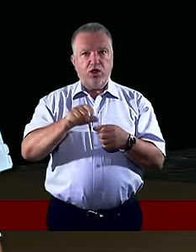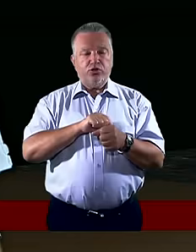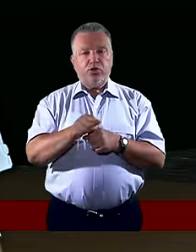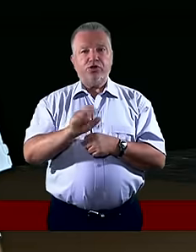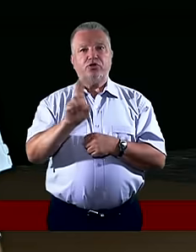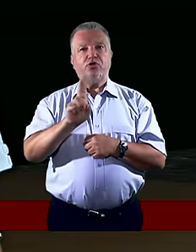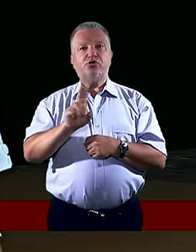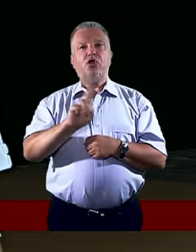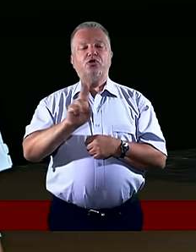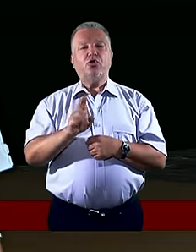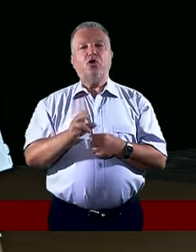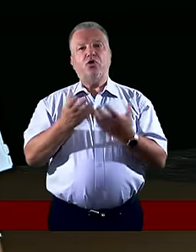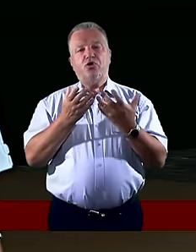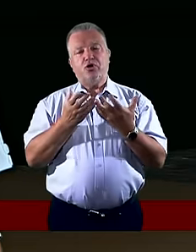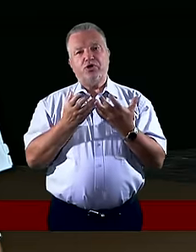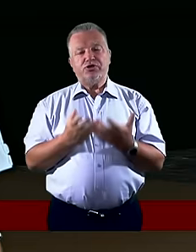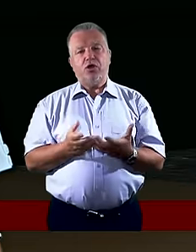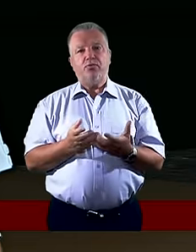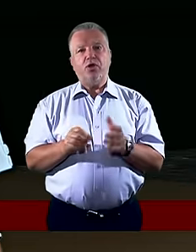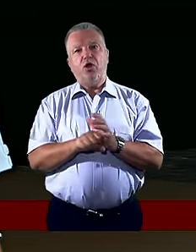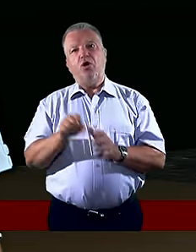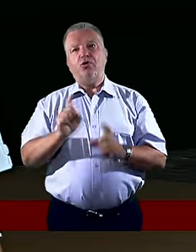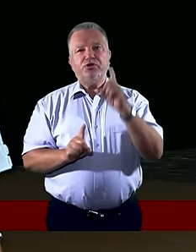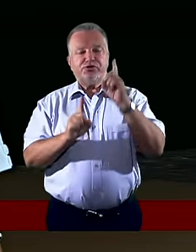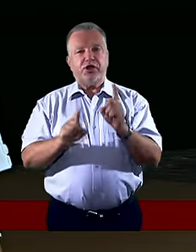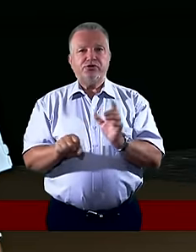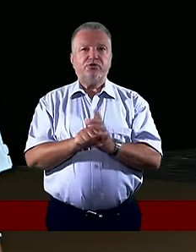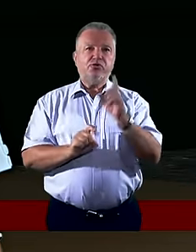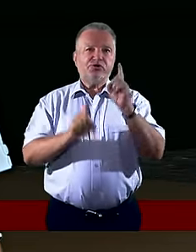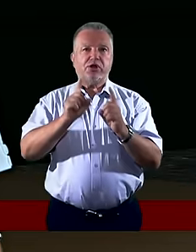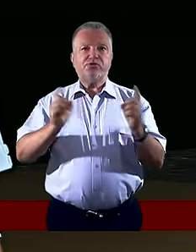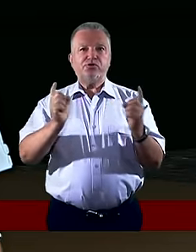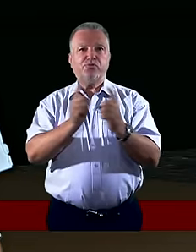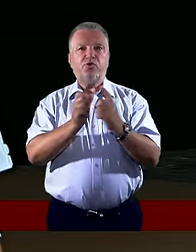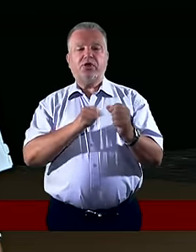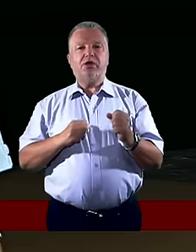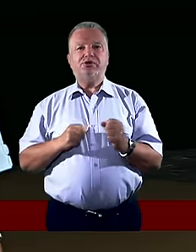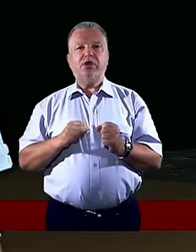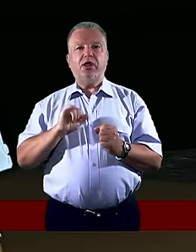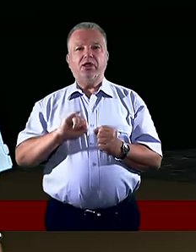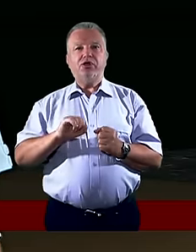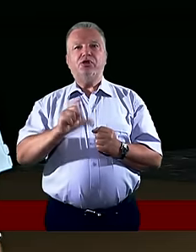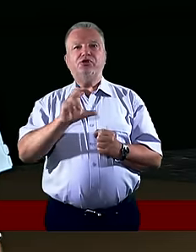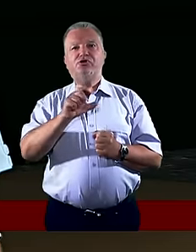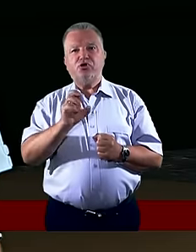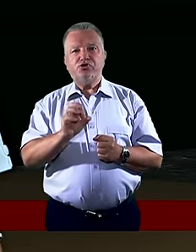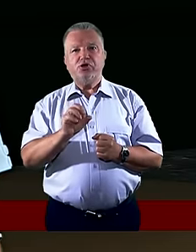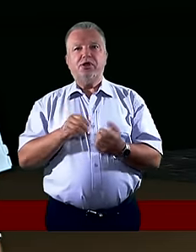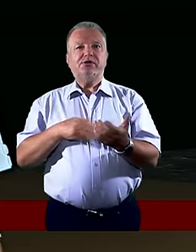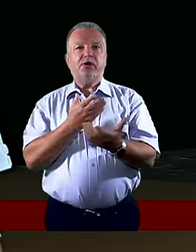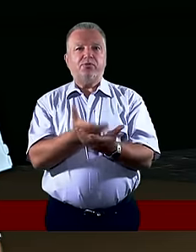chciałby okazjonalnie z tymi owcami się spotkać i im coś